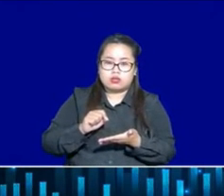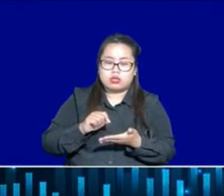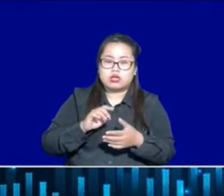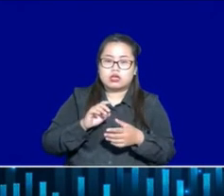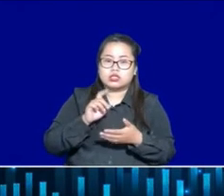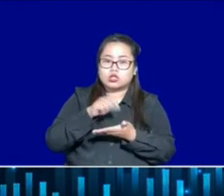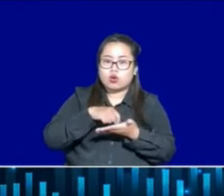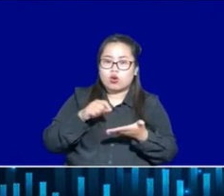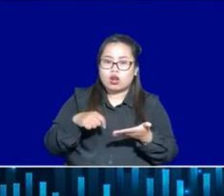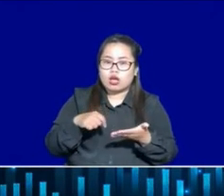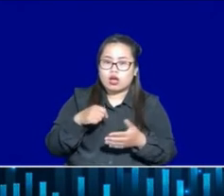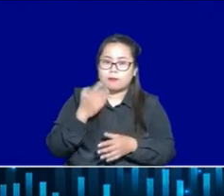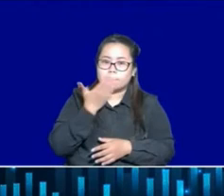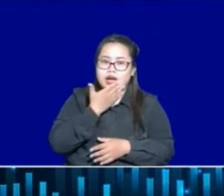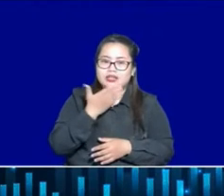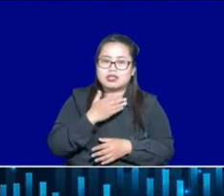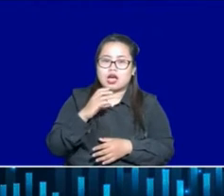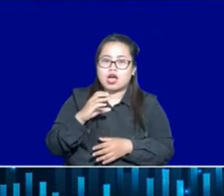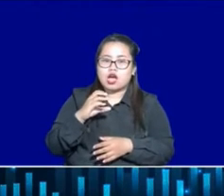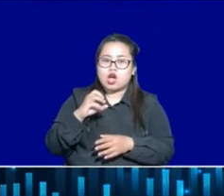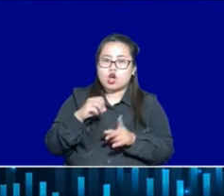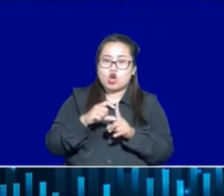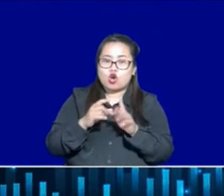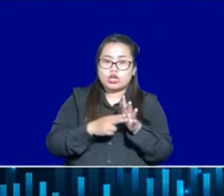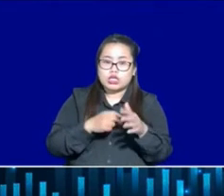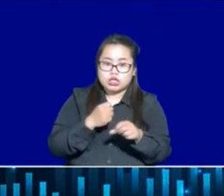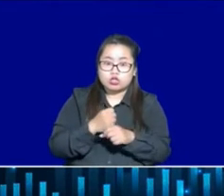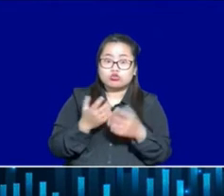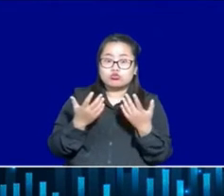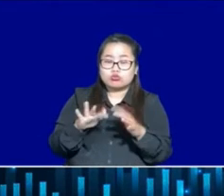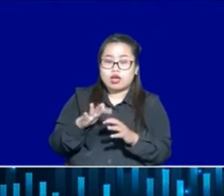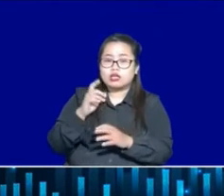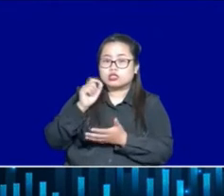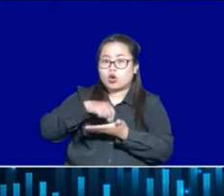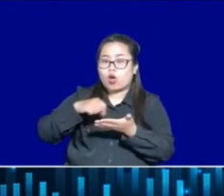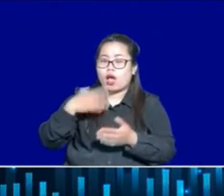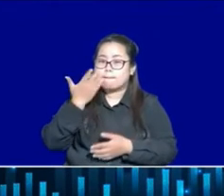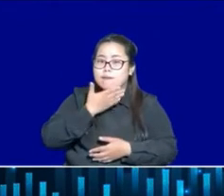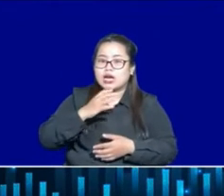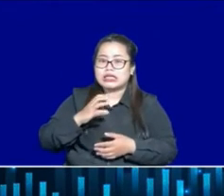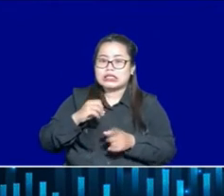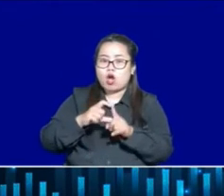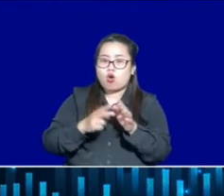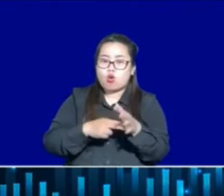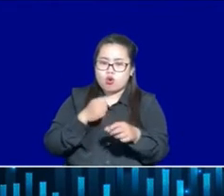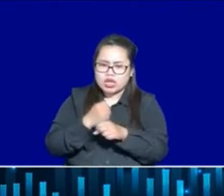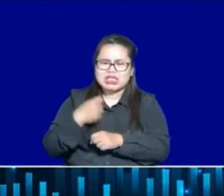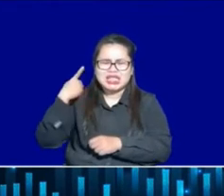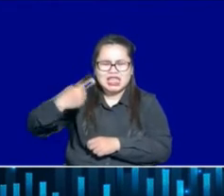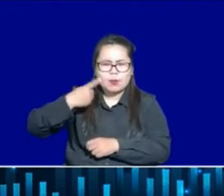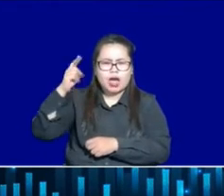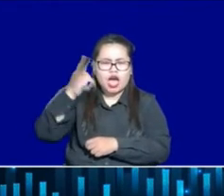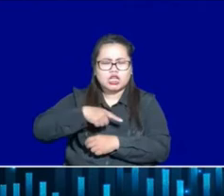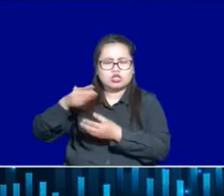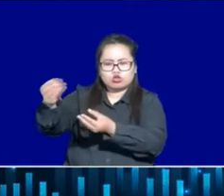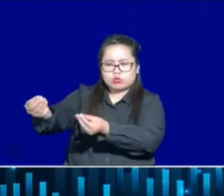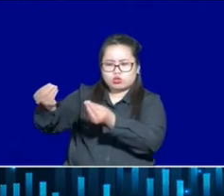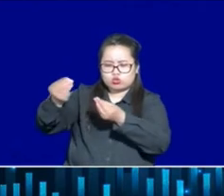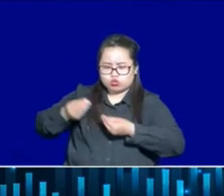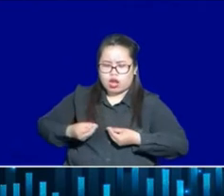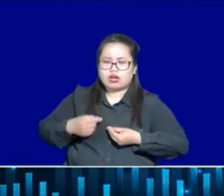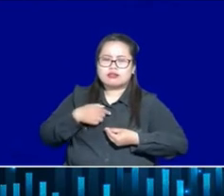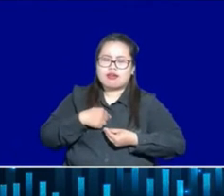bahasa coding. Udah sekolah bahasa coding, udah tiap hari menunjukkan kepada saya apa yang dia